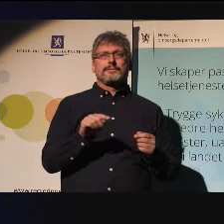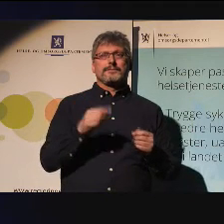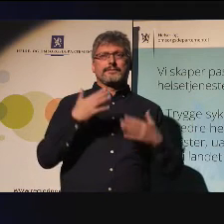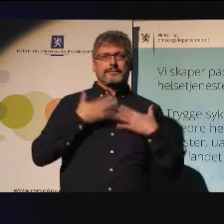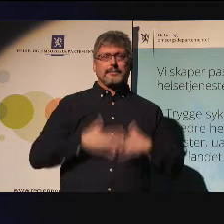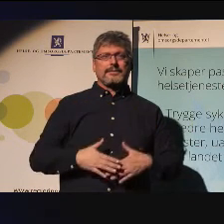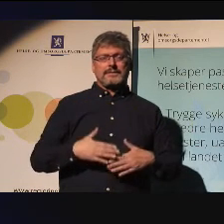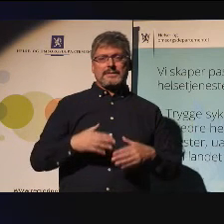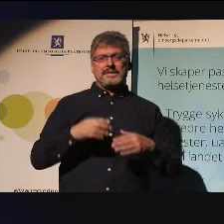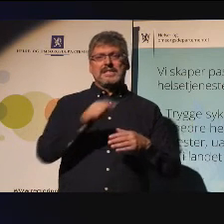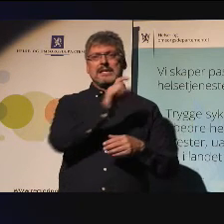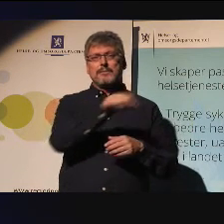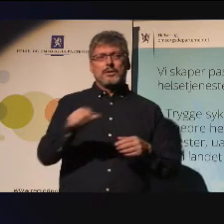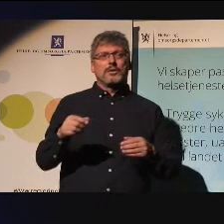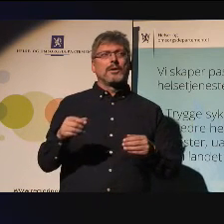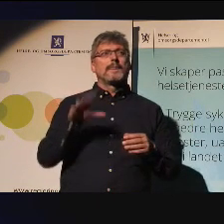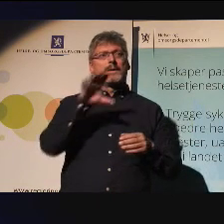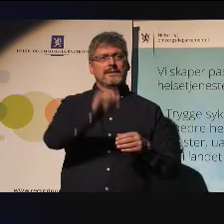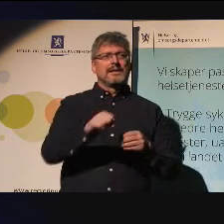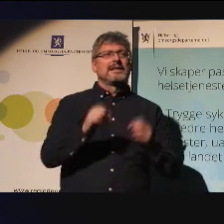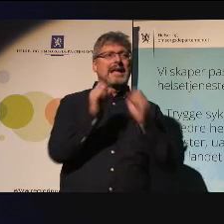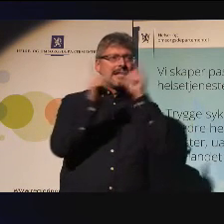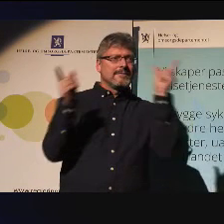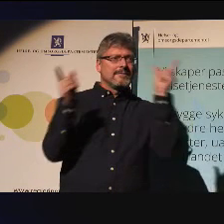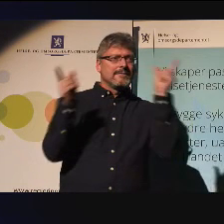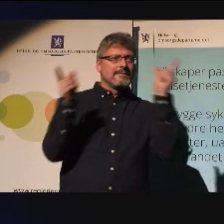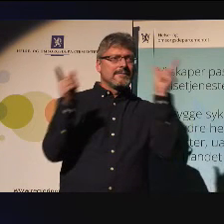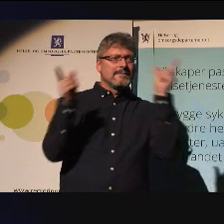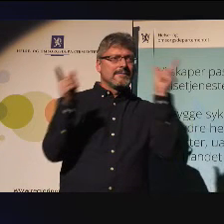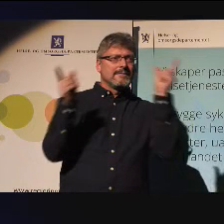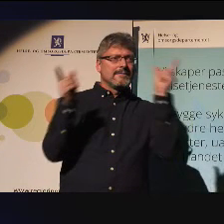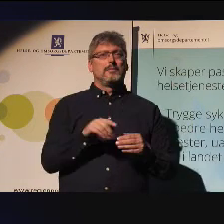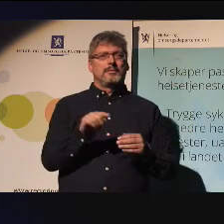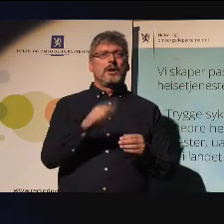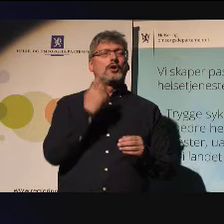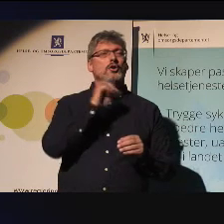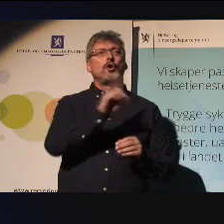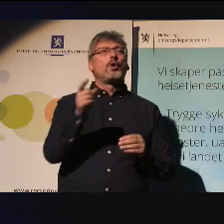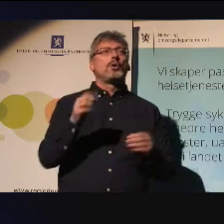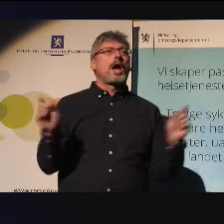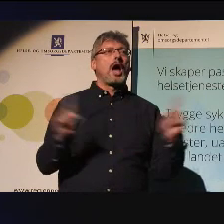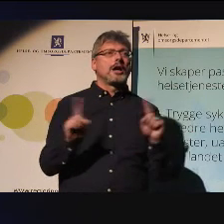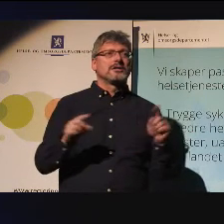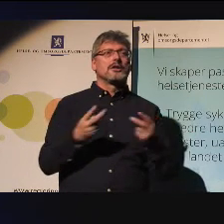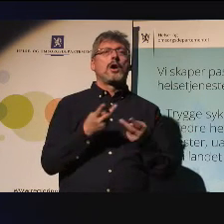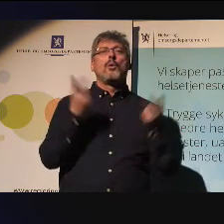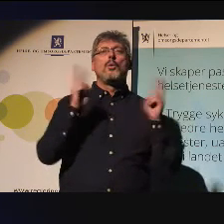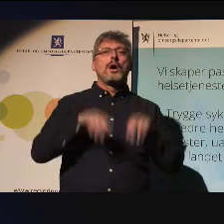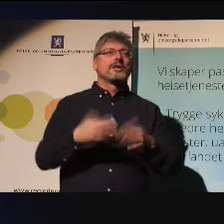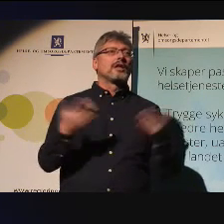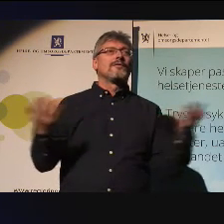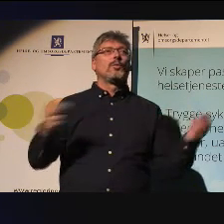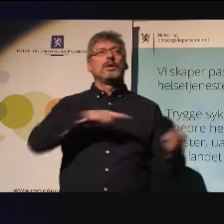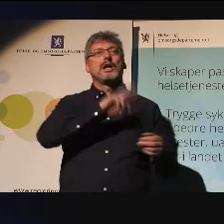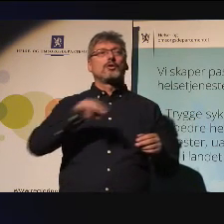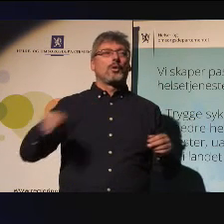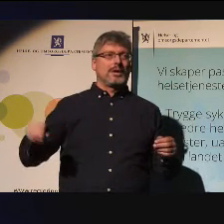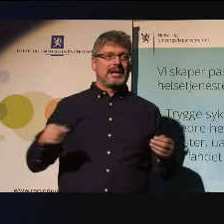har tilgang til viktig informasjon om dem når det haster, uansett hvor i landet en befinner seg.